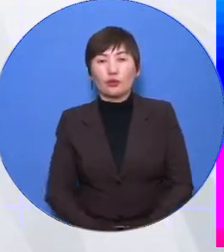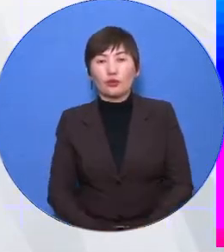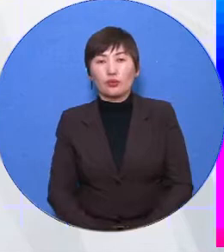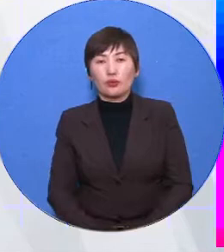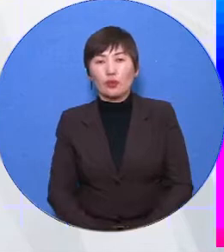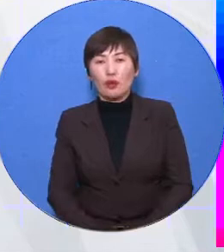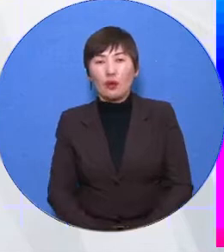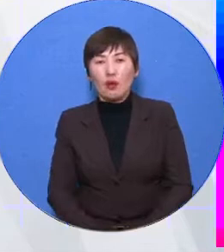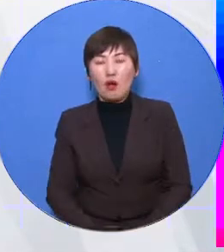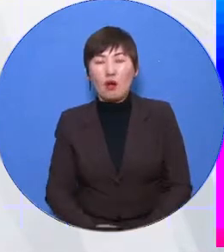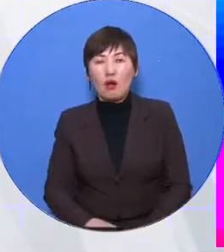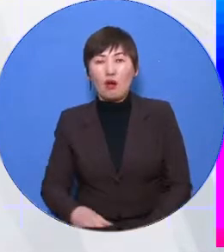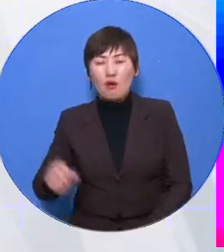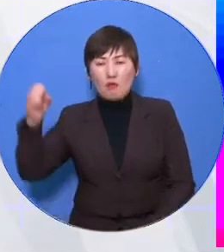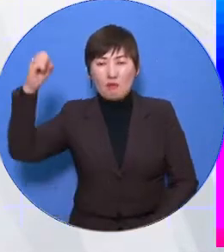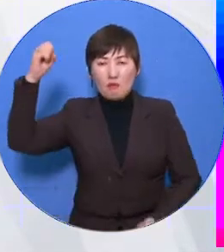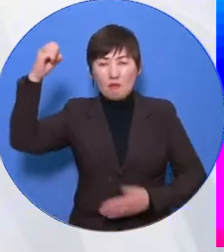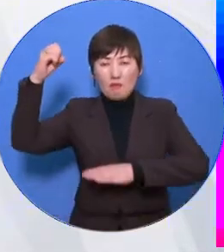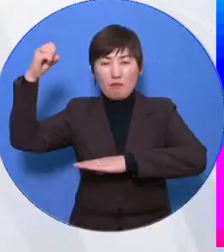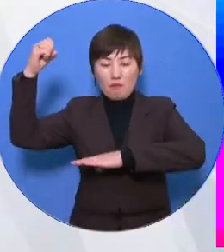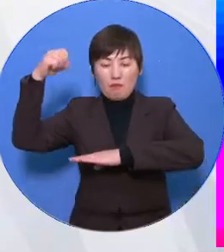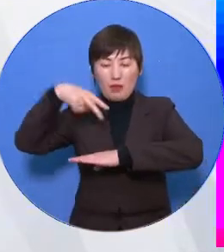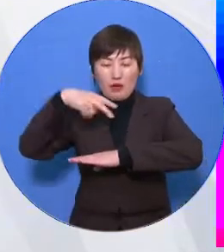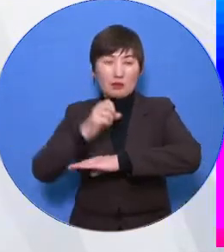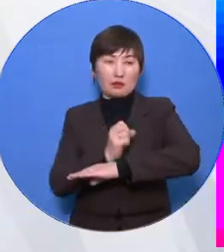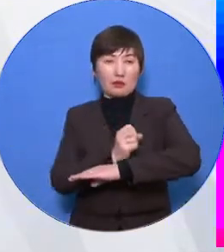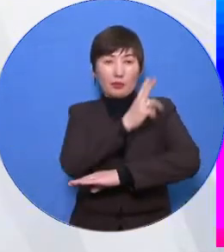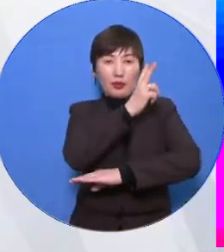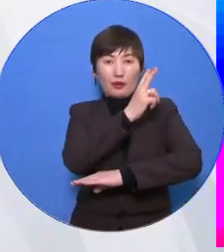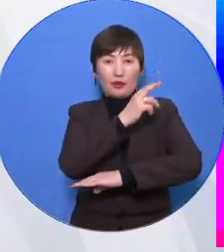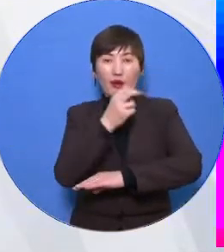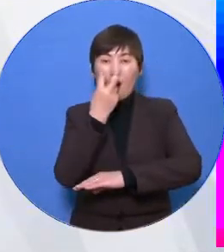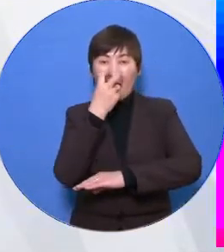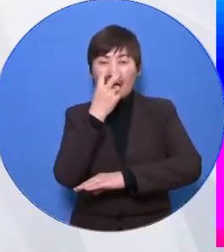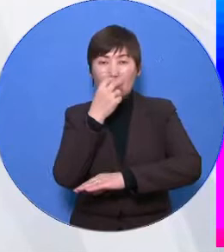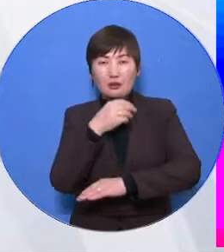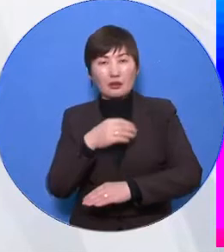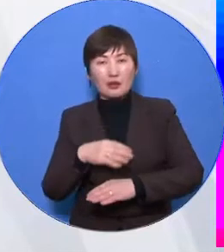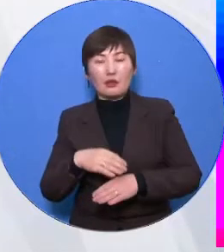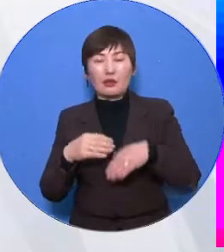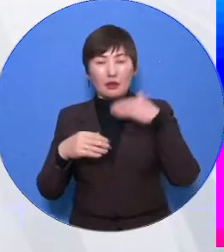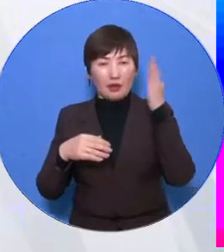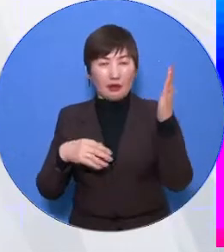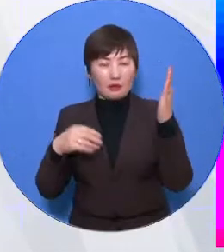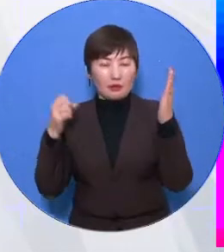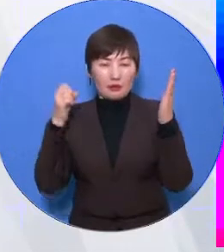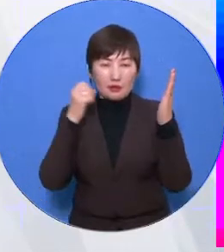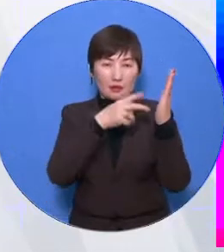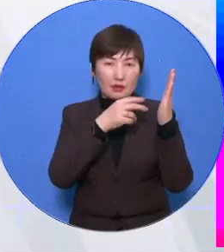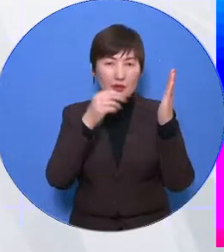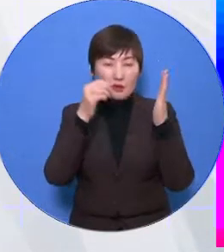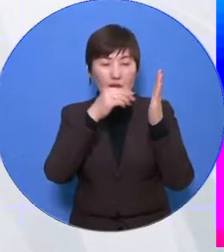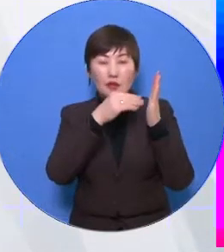За, энэ ойлтын хуулаа. За, энэ ойлтын зүй тогтлоо ашиглаад хавтгай тойронд бүгдээрээ дүрс хэрхэн байгуулах